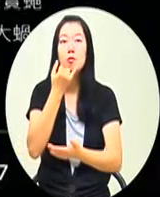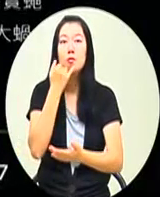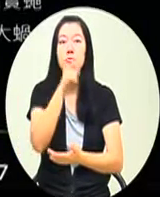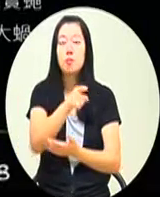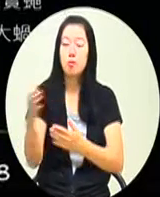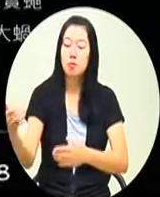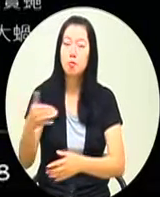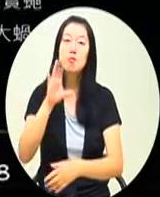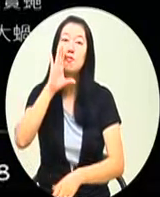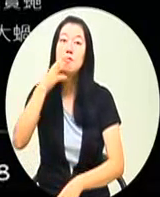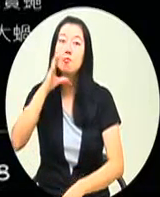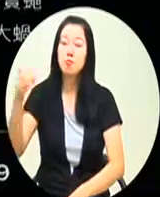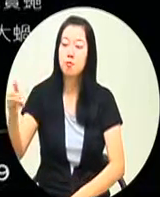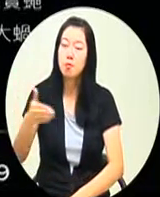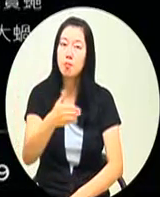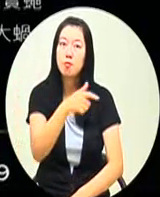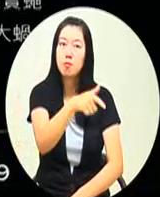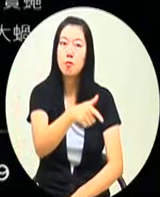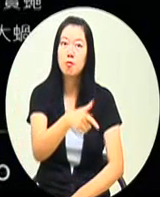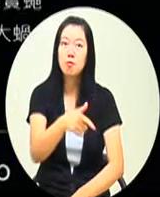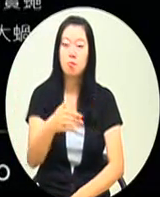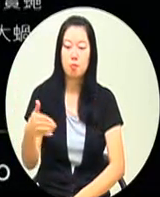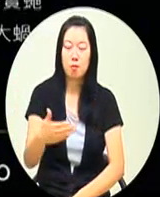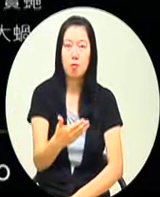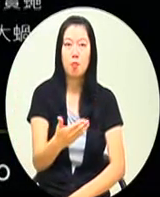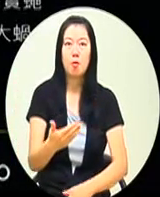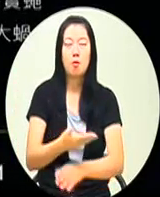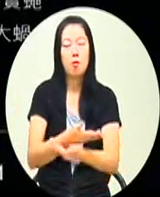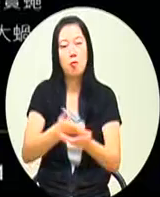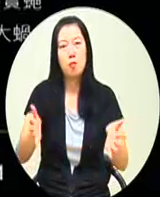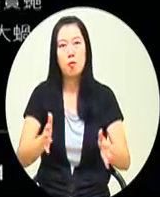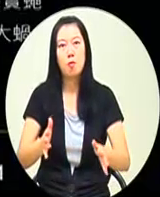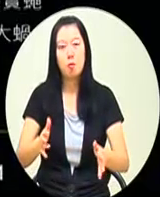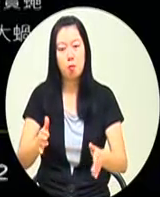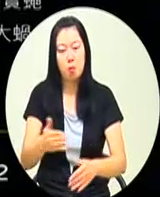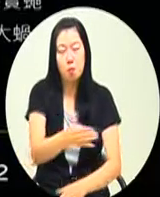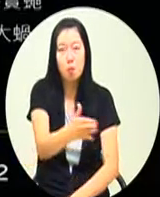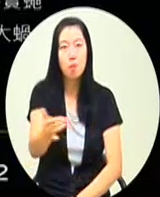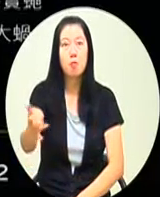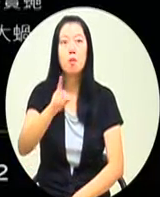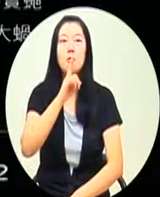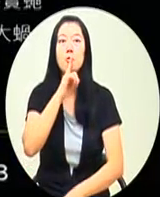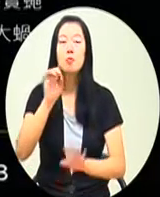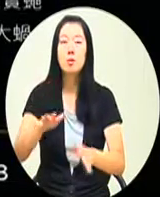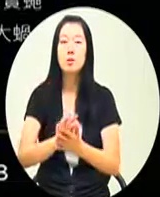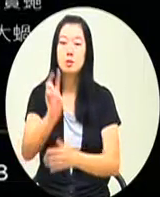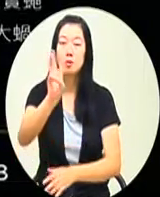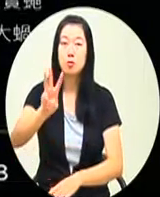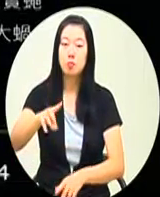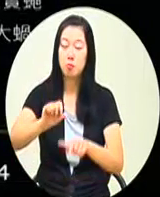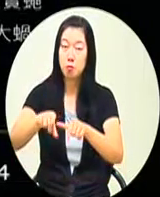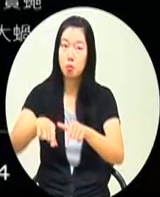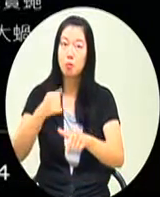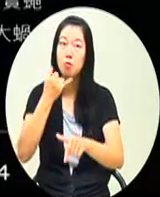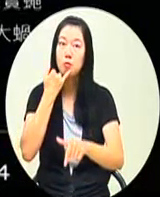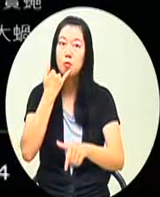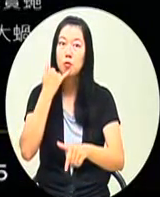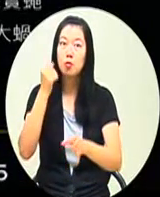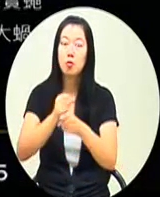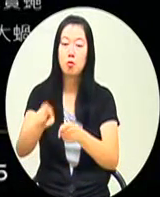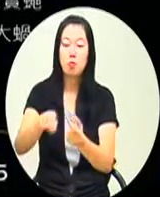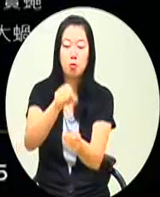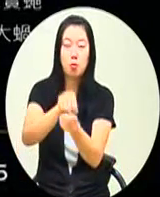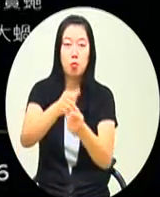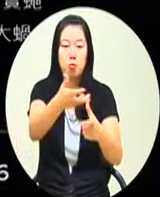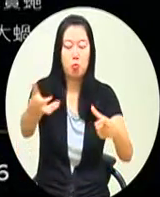寿螺，结果泰国鲶鱼又乱放乱养，像这一次戏水公司也丢了几只泰国鲶鱼进去到澄清湖里面，那泰国